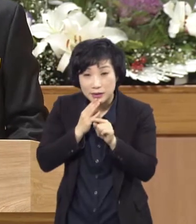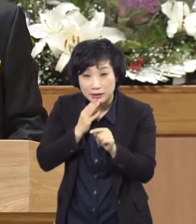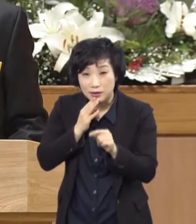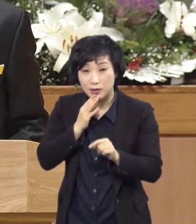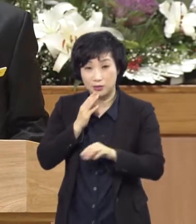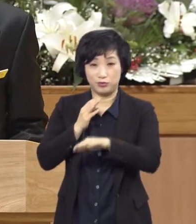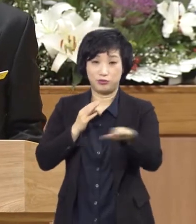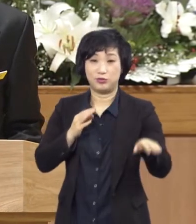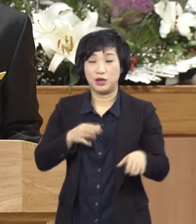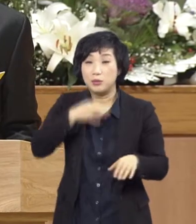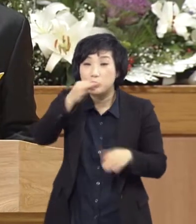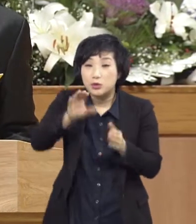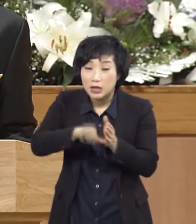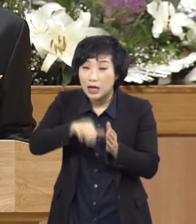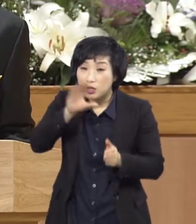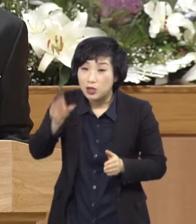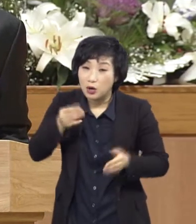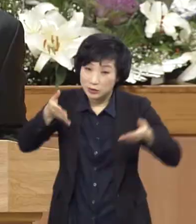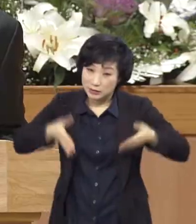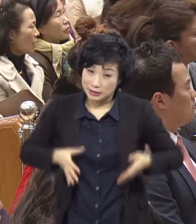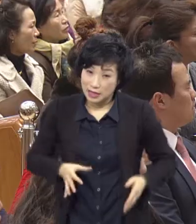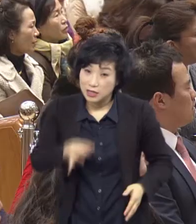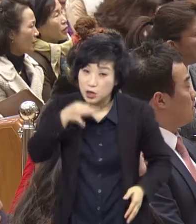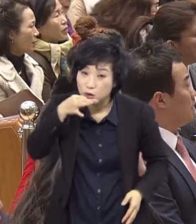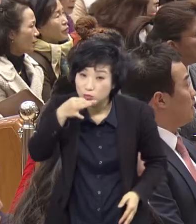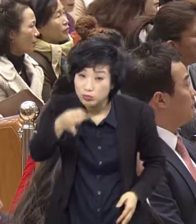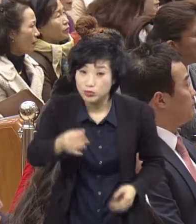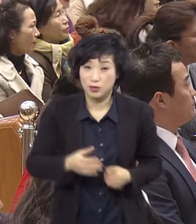이것을 성탄이라고 합니다.